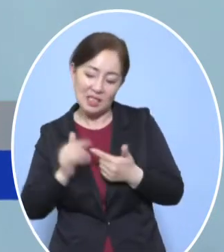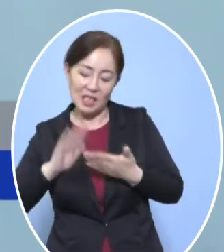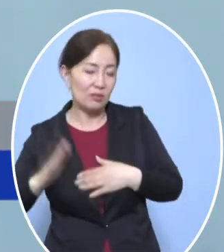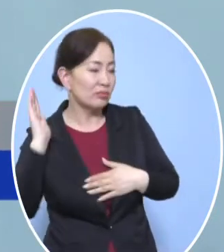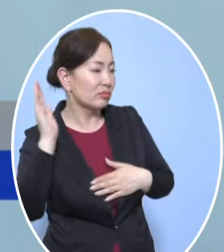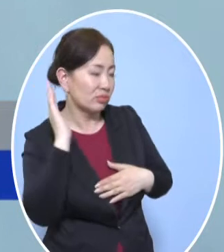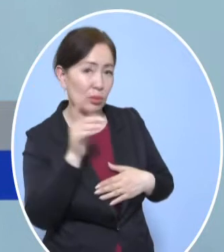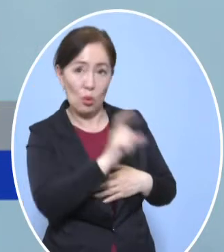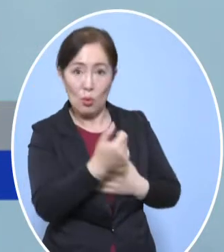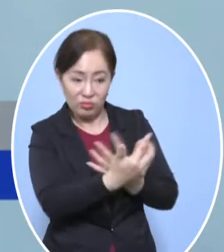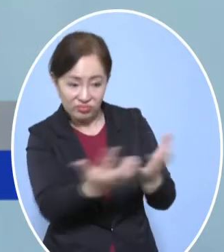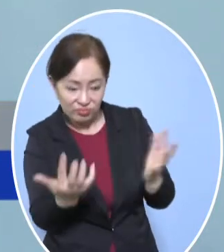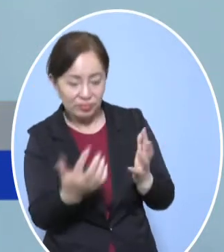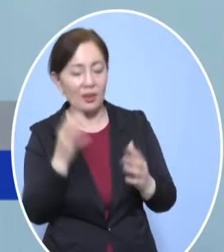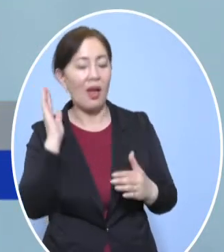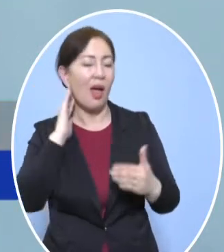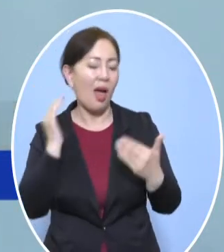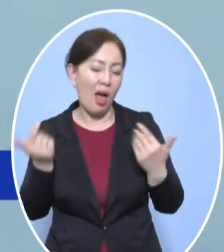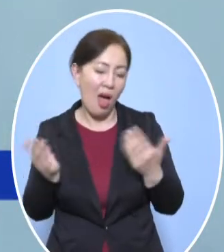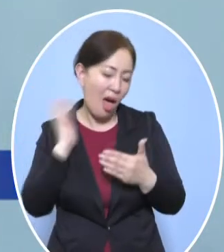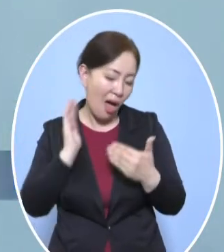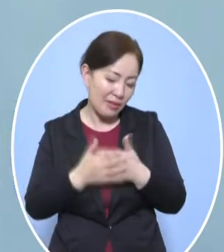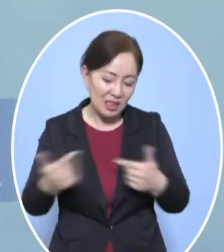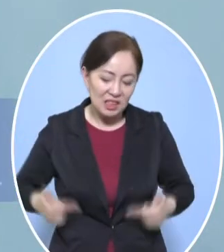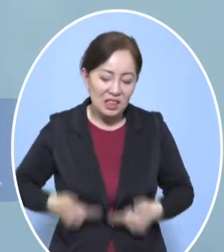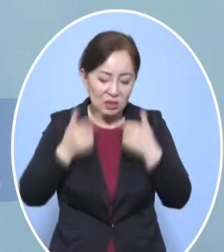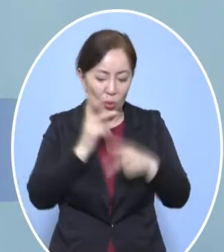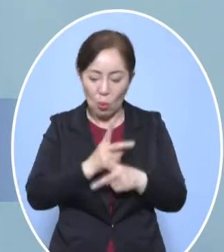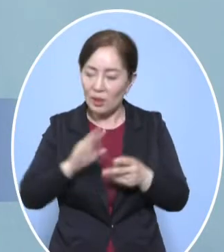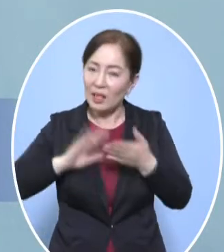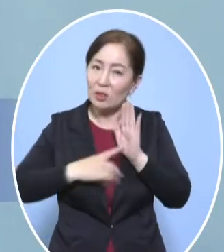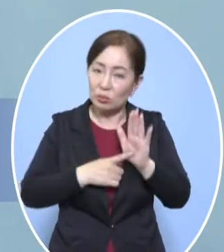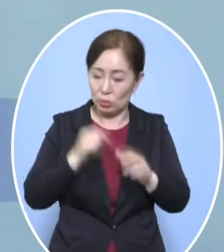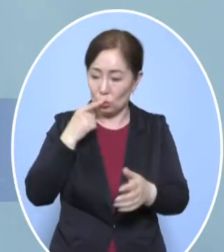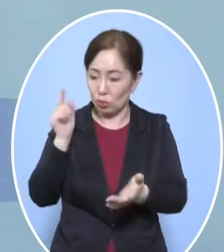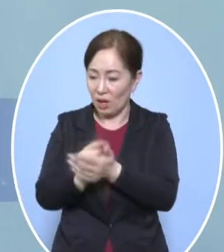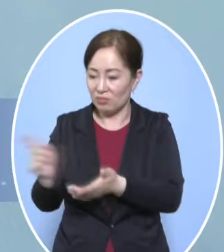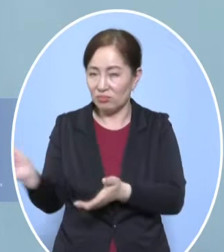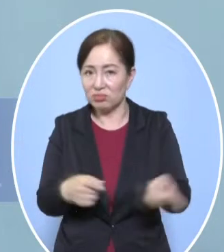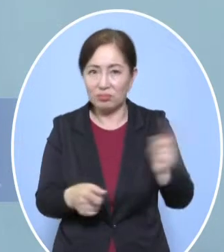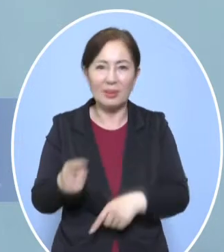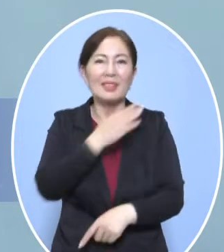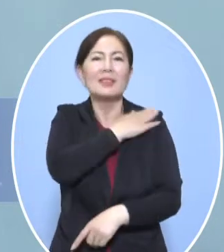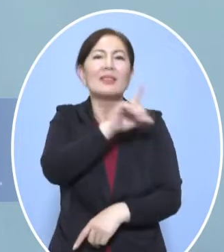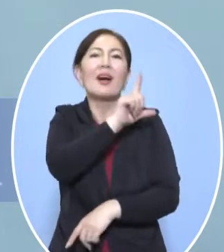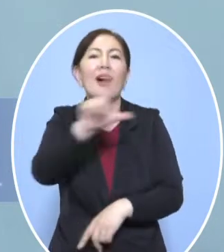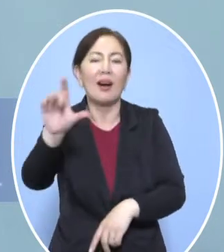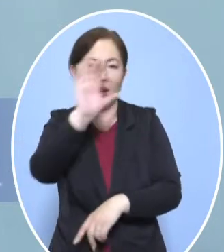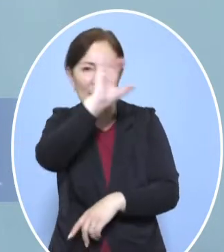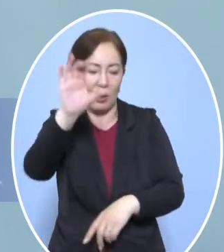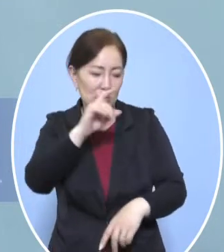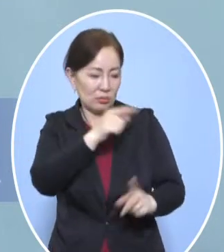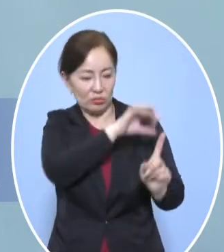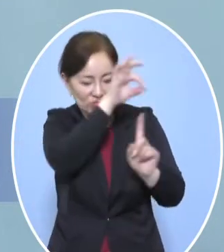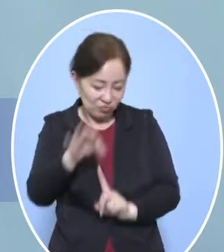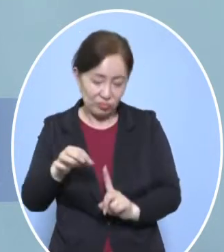сурчлагаа хийхтэй иргэд олон нийтэд энэ авлигын эсрэг хөл тогтомж сурчлах ажилтнал бол ингээд тушаалаар буюу цагдаагийн газрын дарганд тушаалаар сурвалж